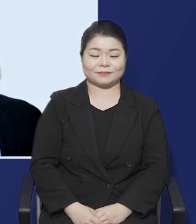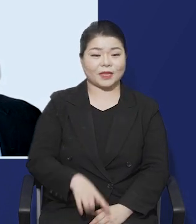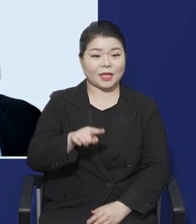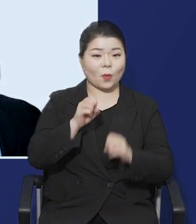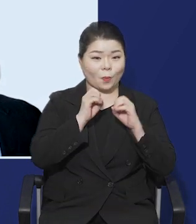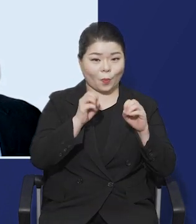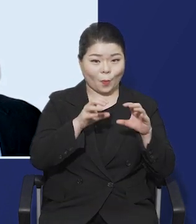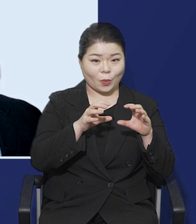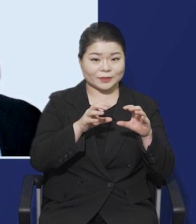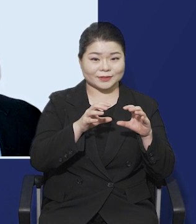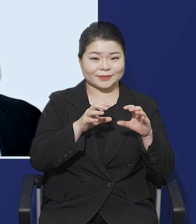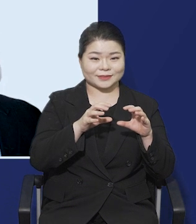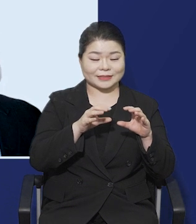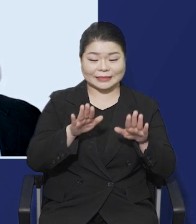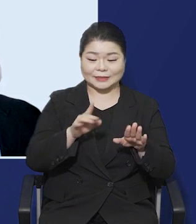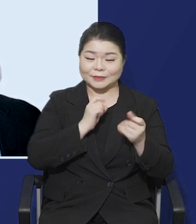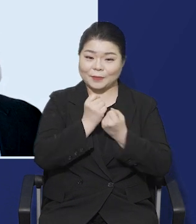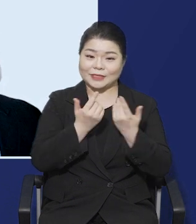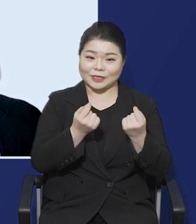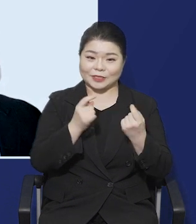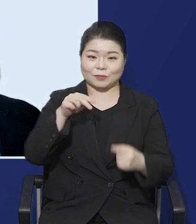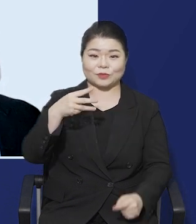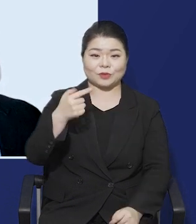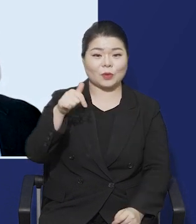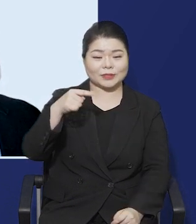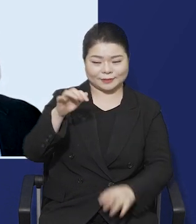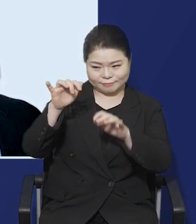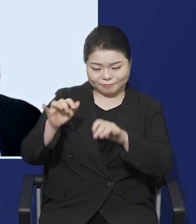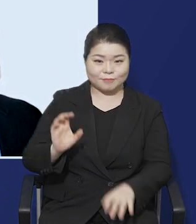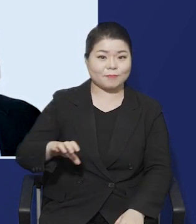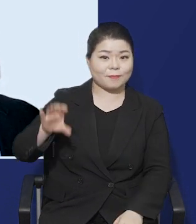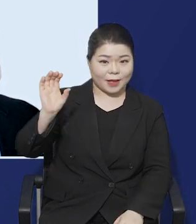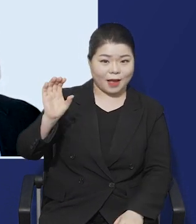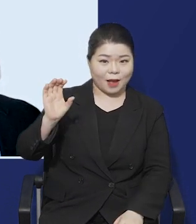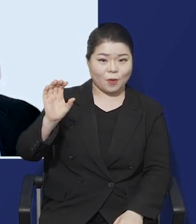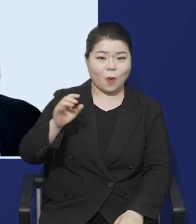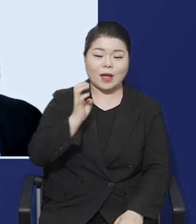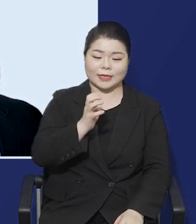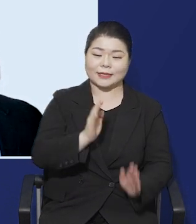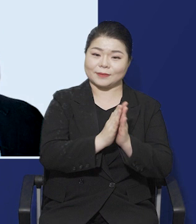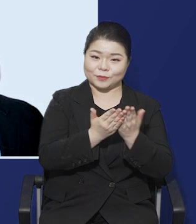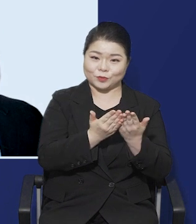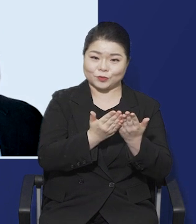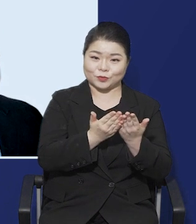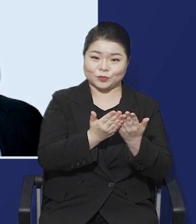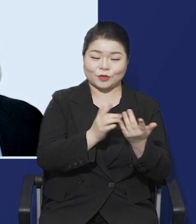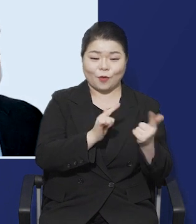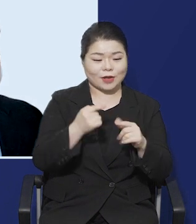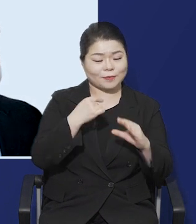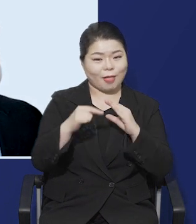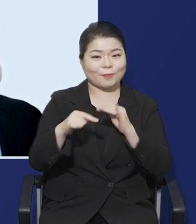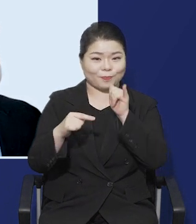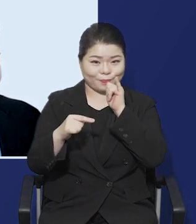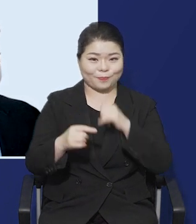마케팅으로는 방금 말씀드린 블로그 게시물, 이북, 뉴스레터 등이 있다고 볼 수